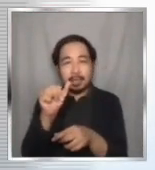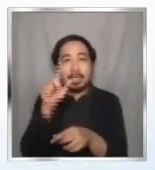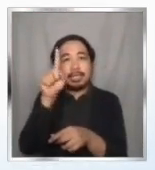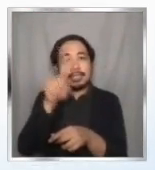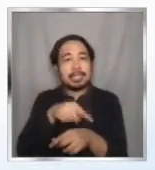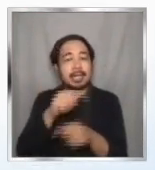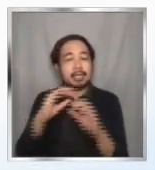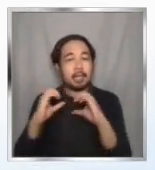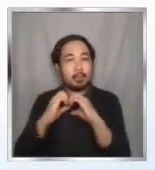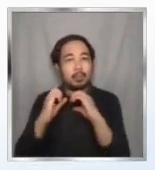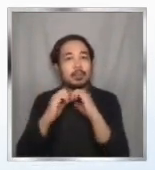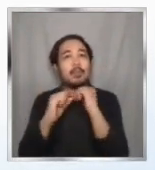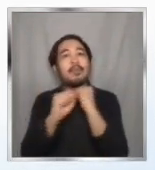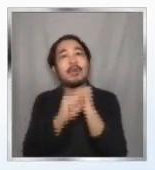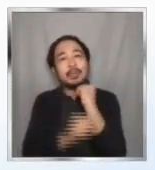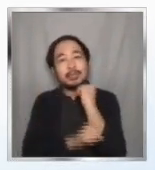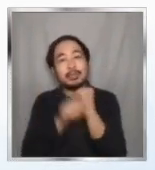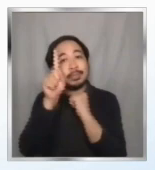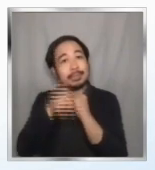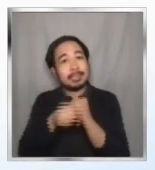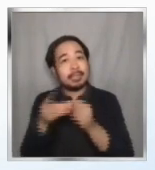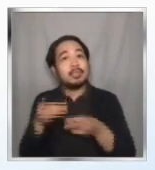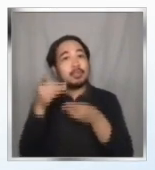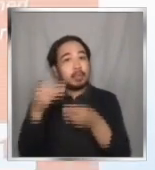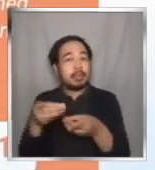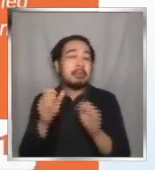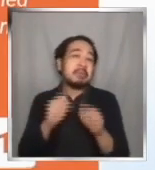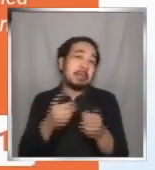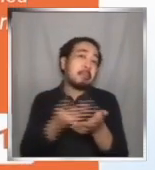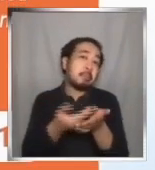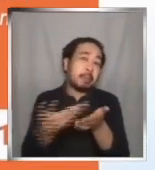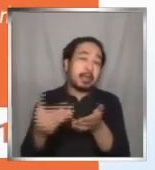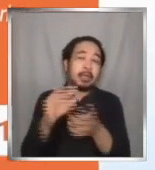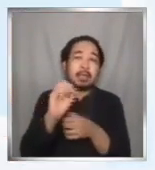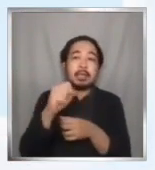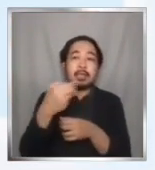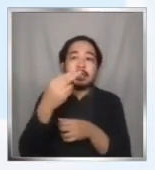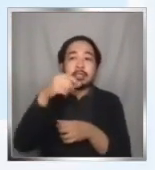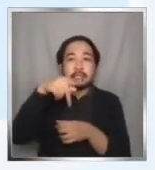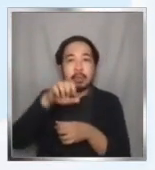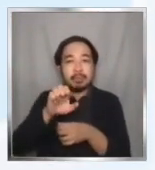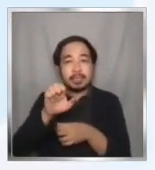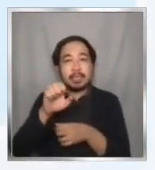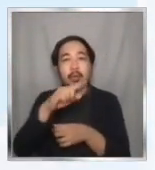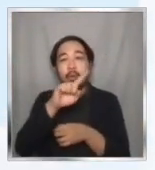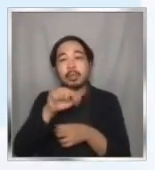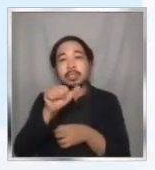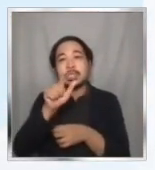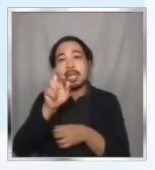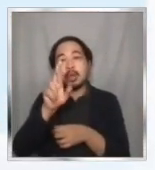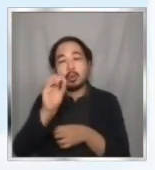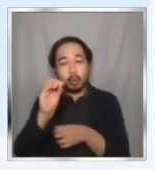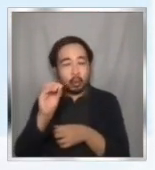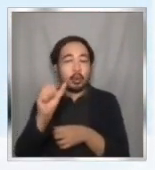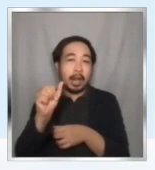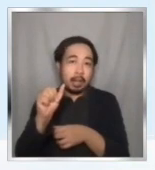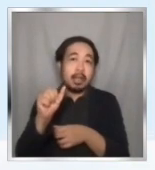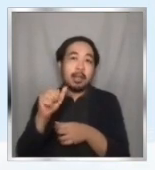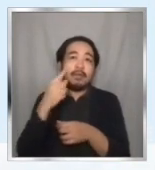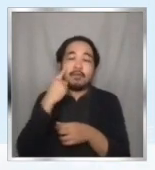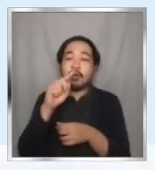gmanetwork.com/kapusofoundation/donate. Maaari rin bumili sa Shopee at Zalora ng GMA Kapuso Foundation vouchers para makapag-donate.